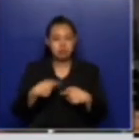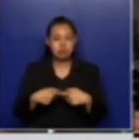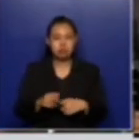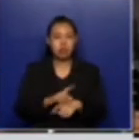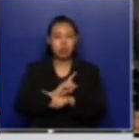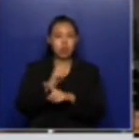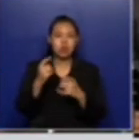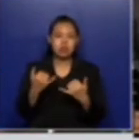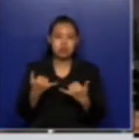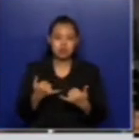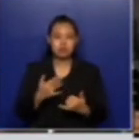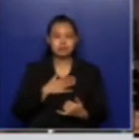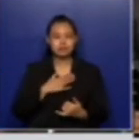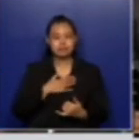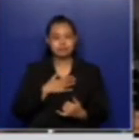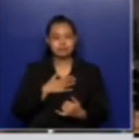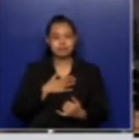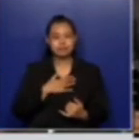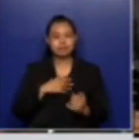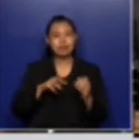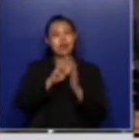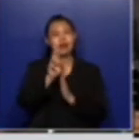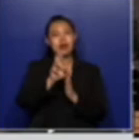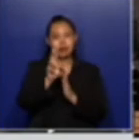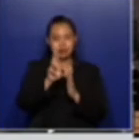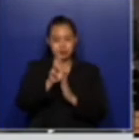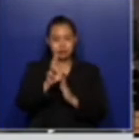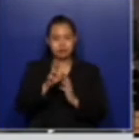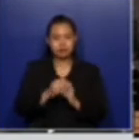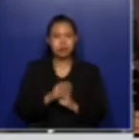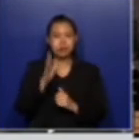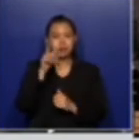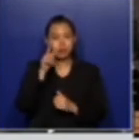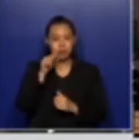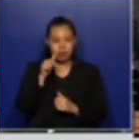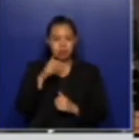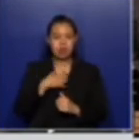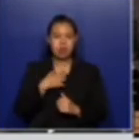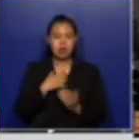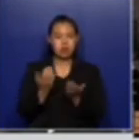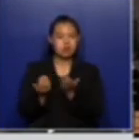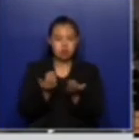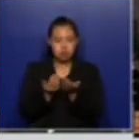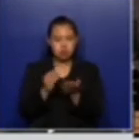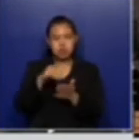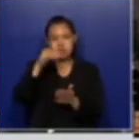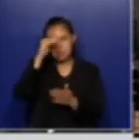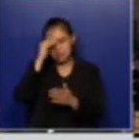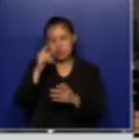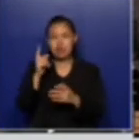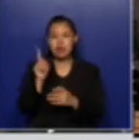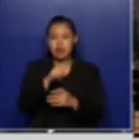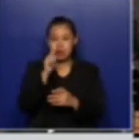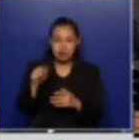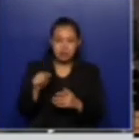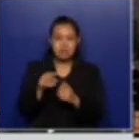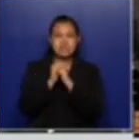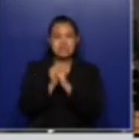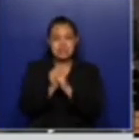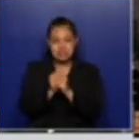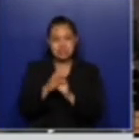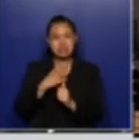องเนี่ยนะคะอยู่ในจังหวัดเชียงรายก็พ่อแม่ผู้ปกครองก็อยากจะให้ลูกได้เรียนภาษาอังกฤษลูกเรียนภาษาจี